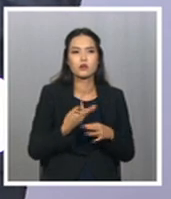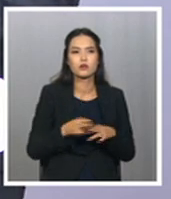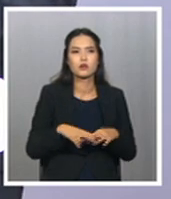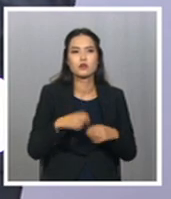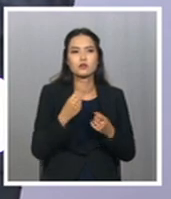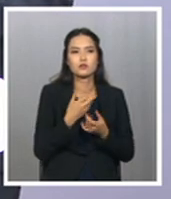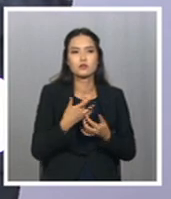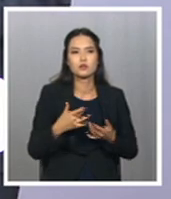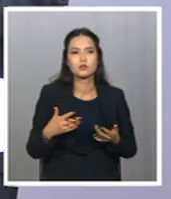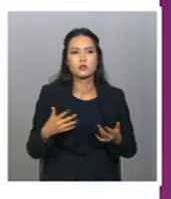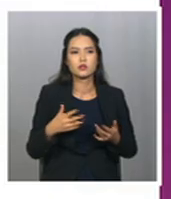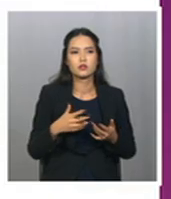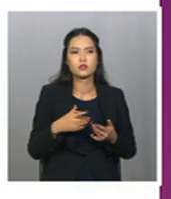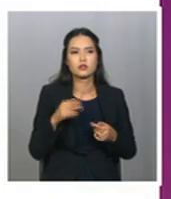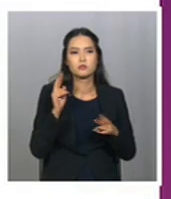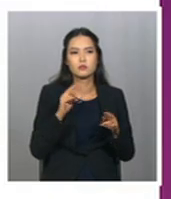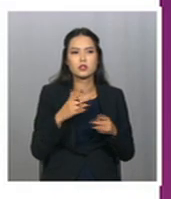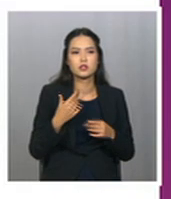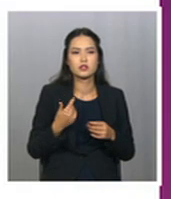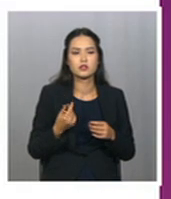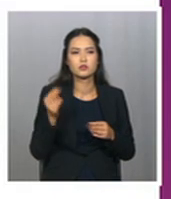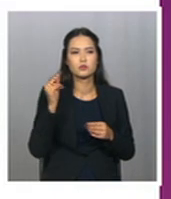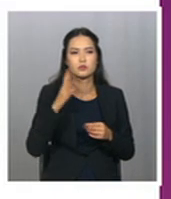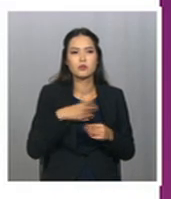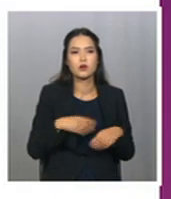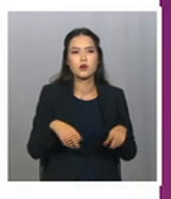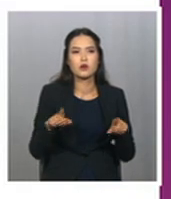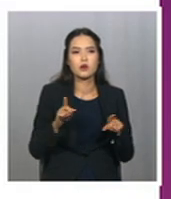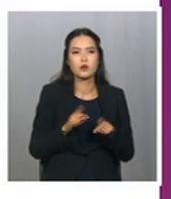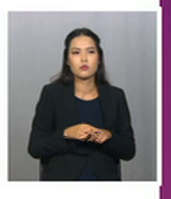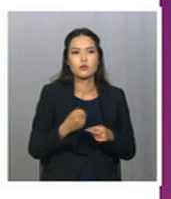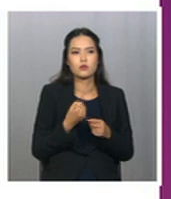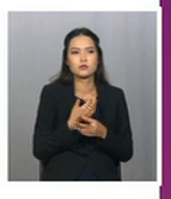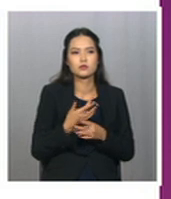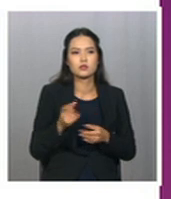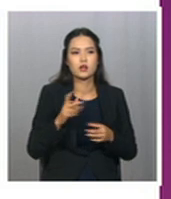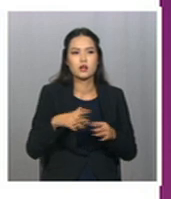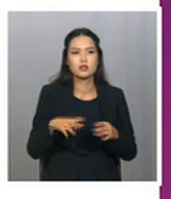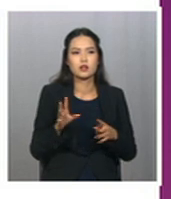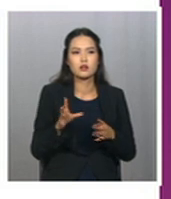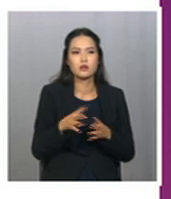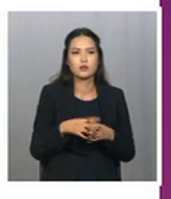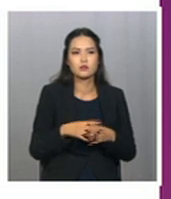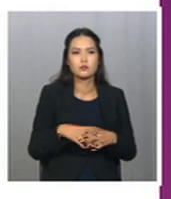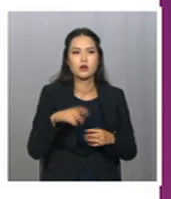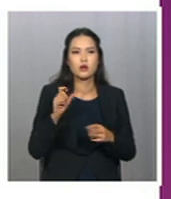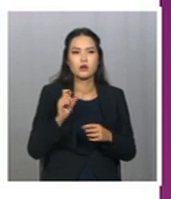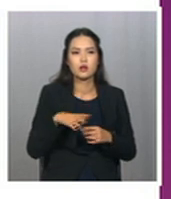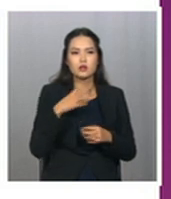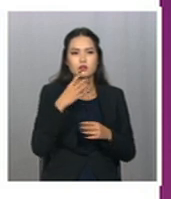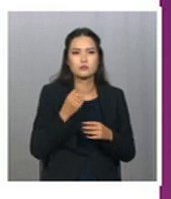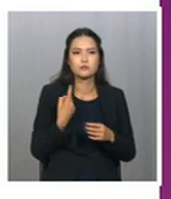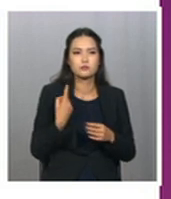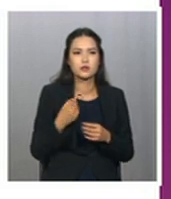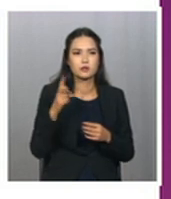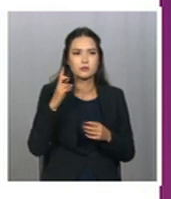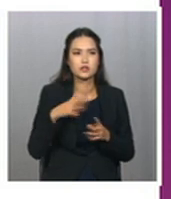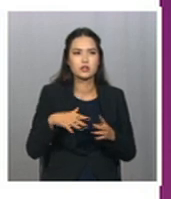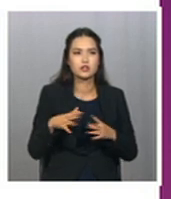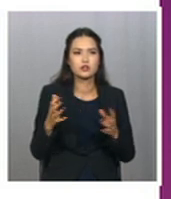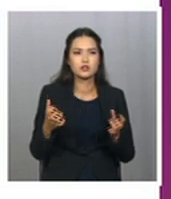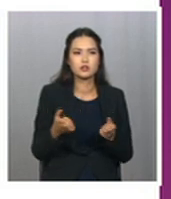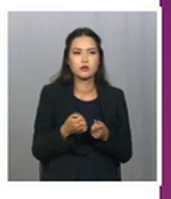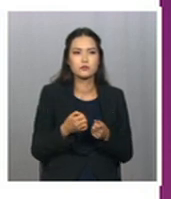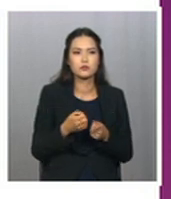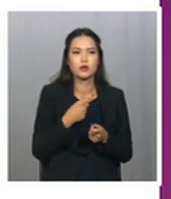мәдениет иелері еді. Осындай алуан түрді халықтың басын қосып, оларды бір мемлекетте ұстап тұру